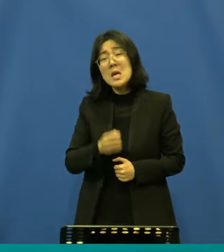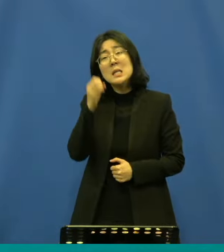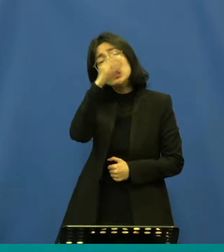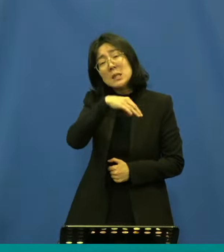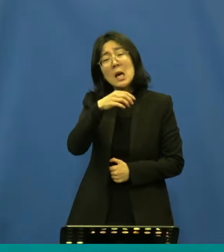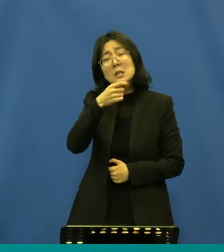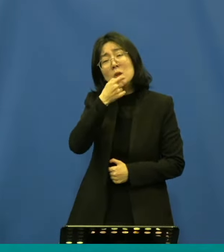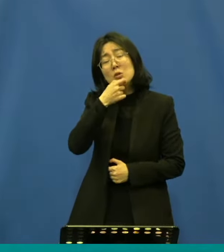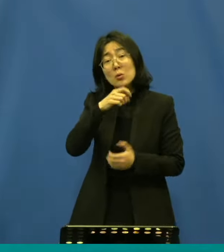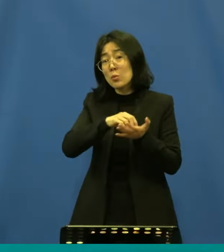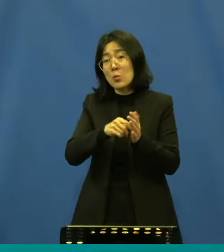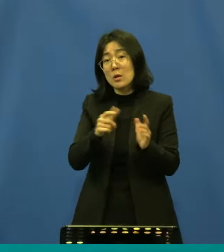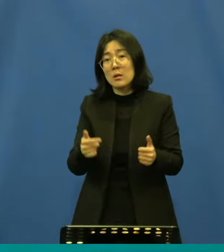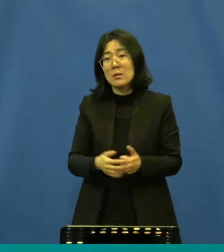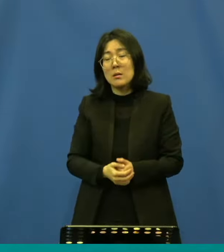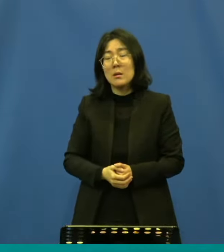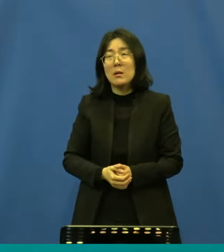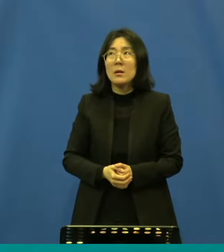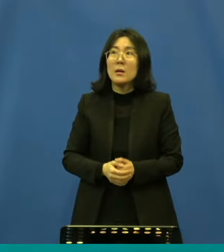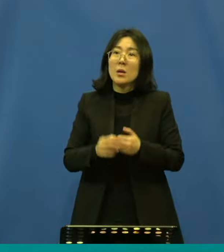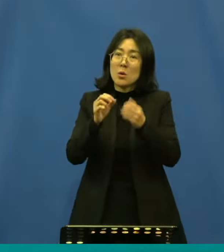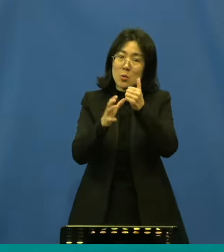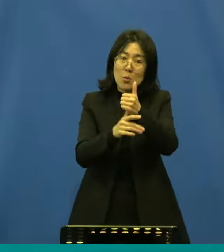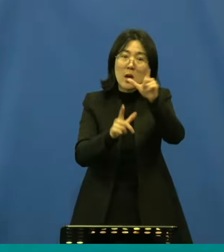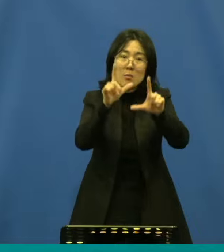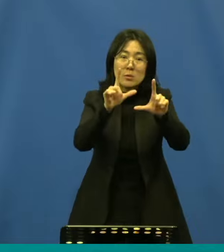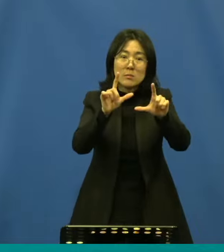자, 요나는 갑자기 돌변합니다.